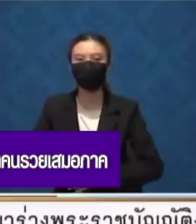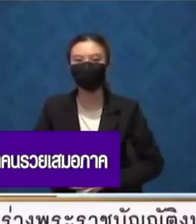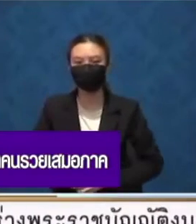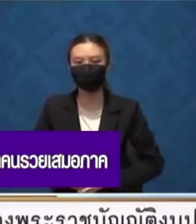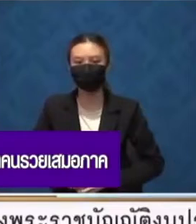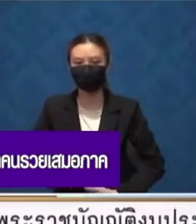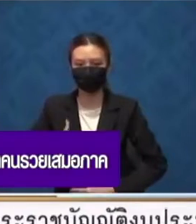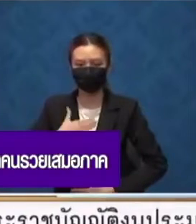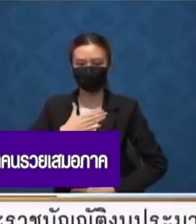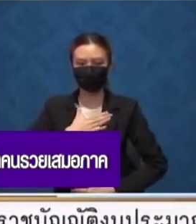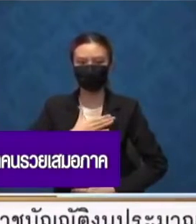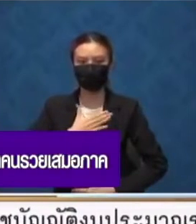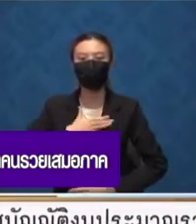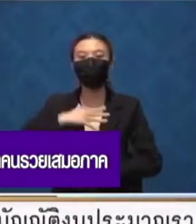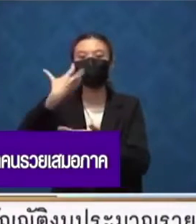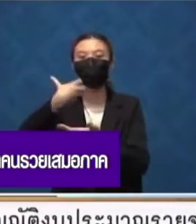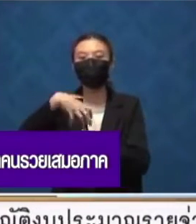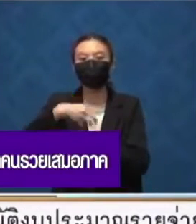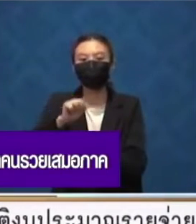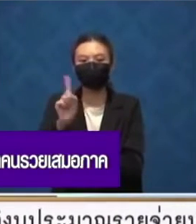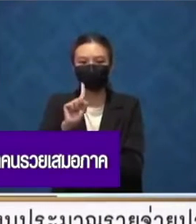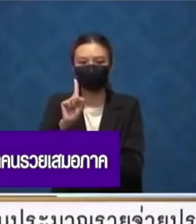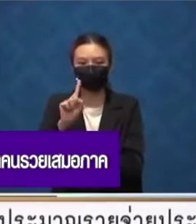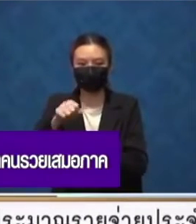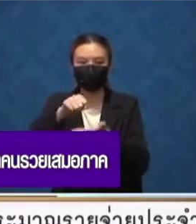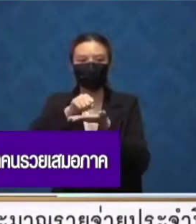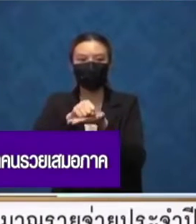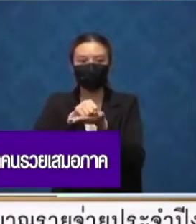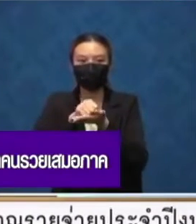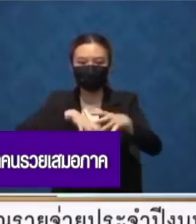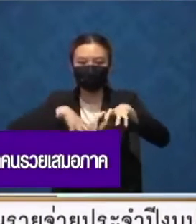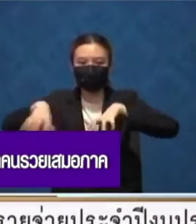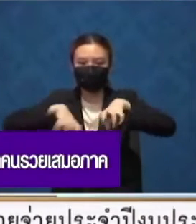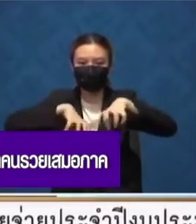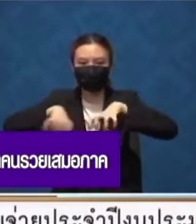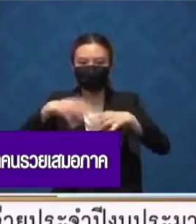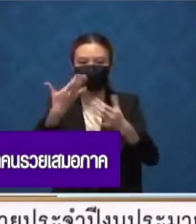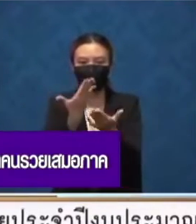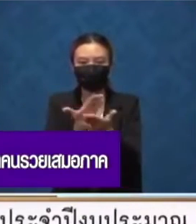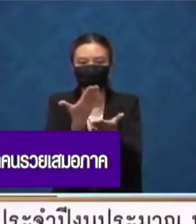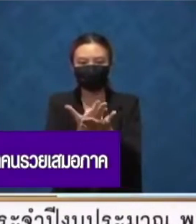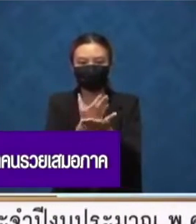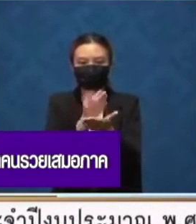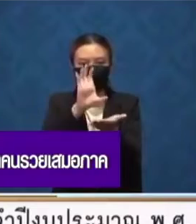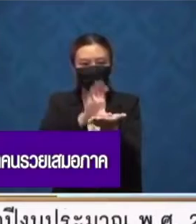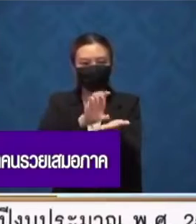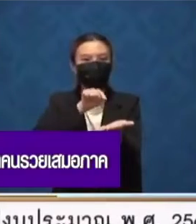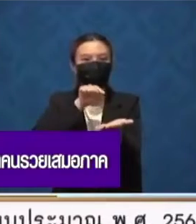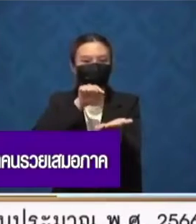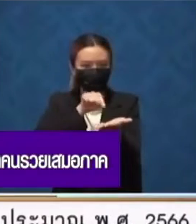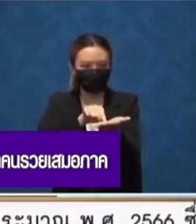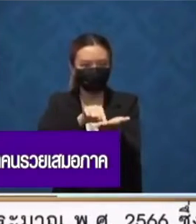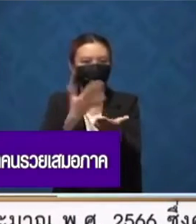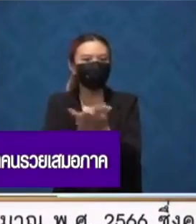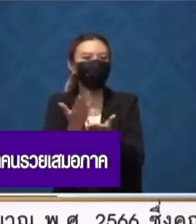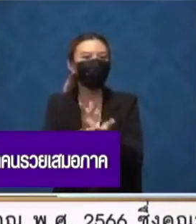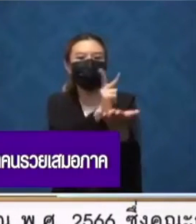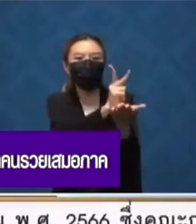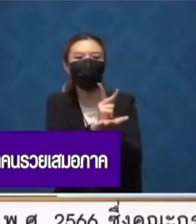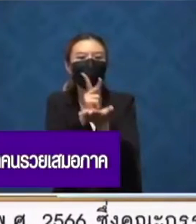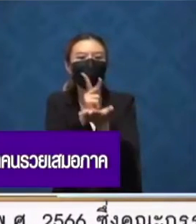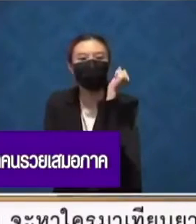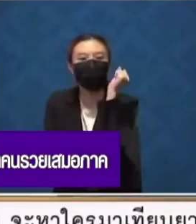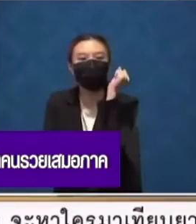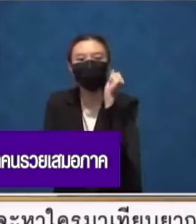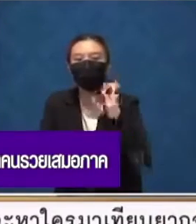ากขึ้นก็เลยทำให้มองว่าอ้าวแสดงว่าที่คุณพยายามที่จะแก้ไขปัญหาเรื่องคนจนเนี่ยมันไม่ได้ผลใช่ไหมแต่ถ้า